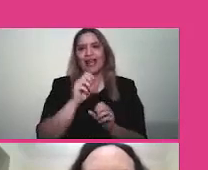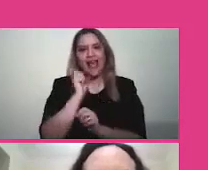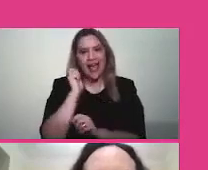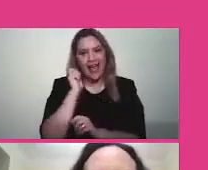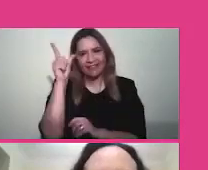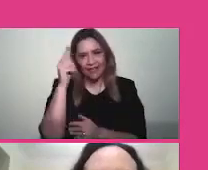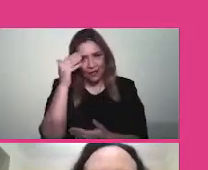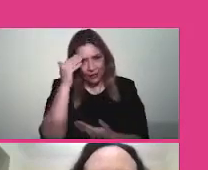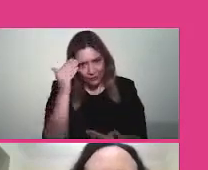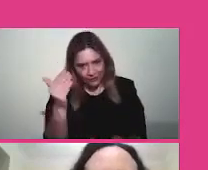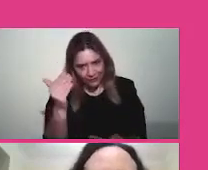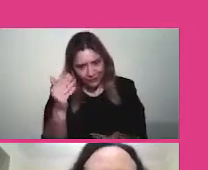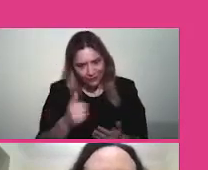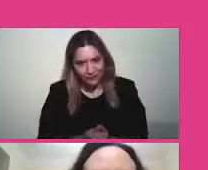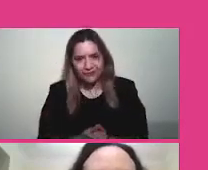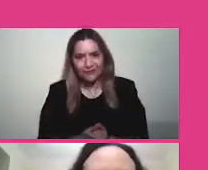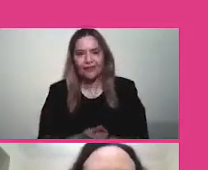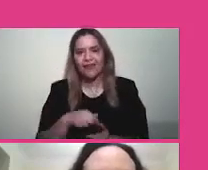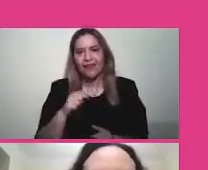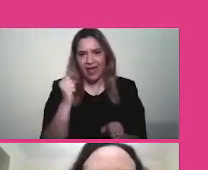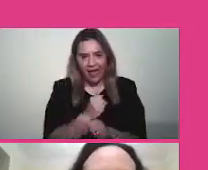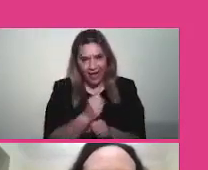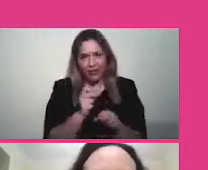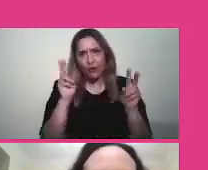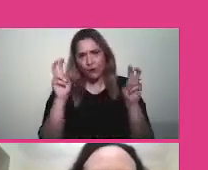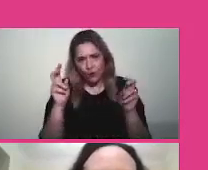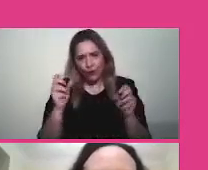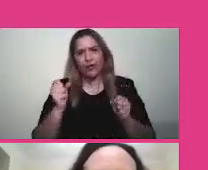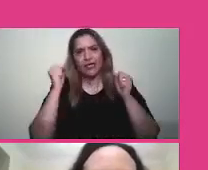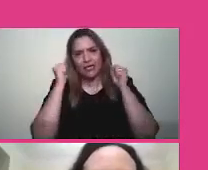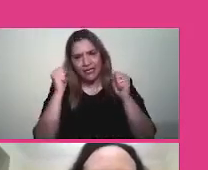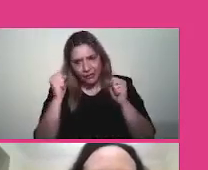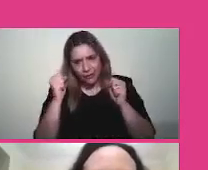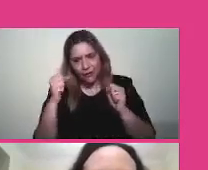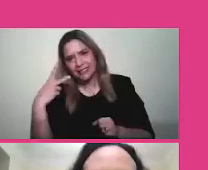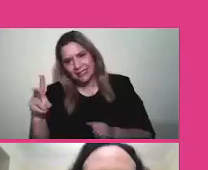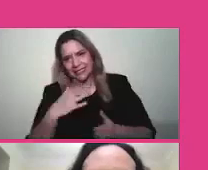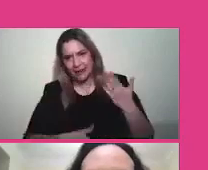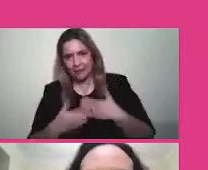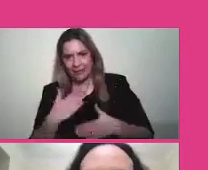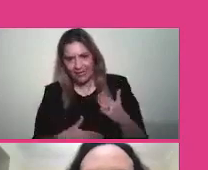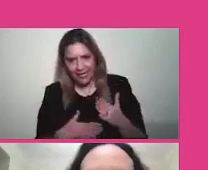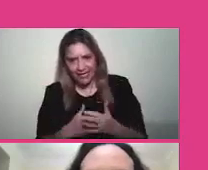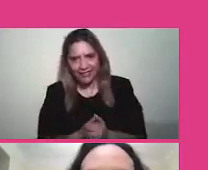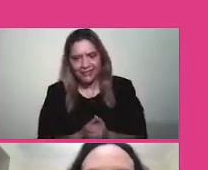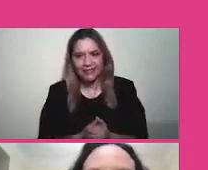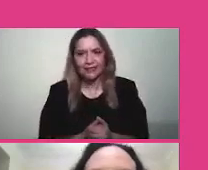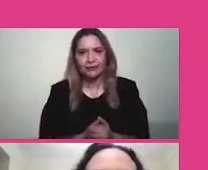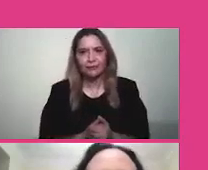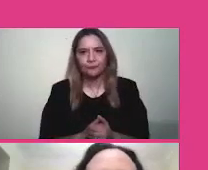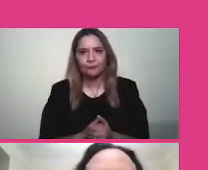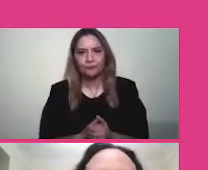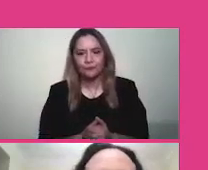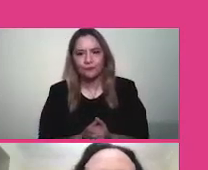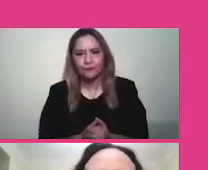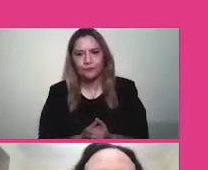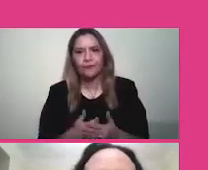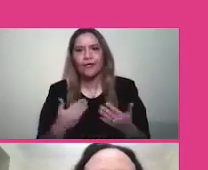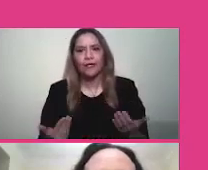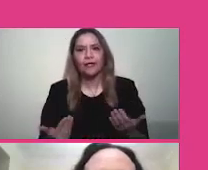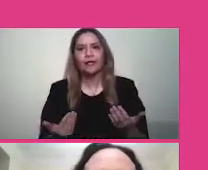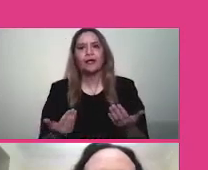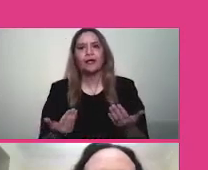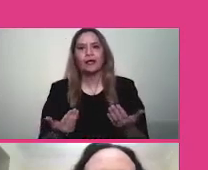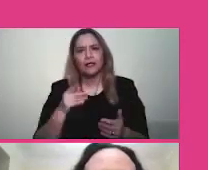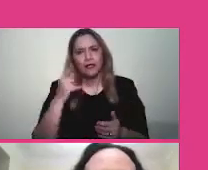εκδήλωση λήξης του έργου Legends of Disability και που παρά τις